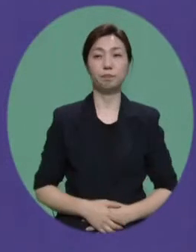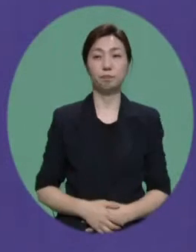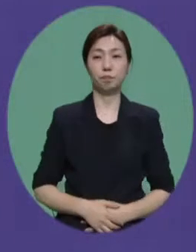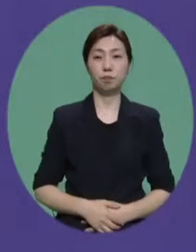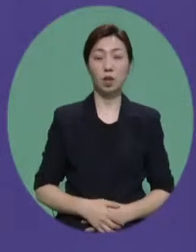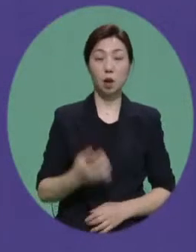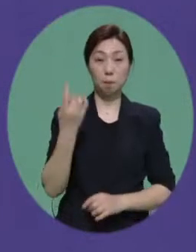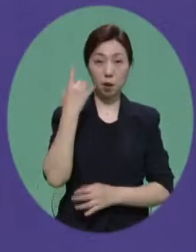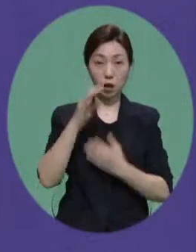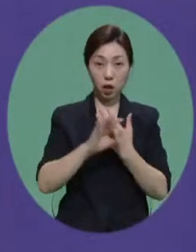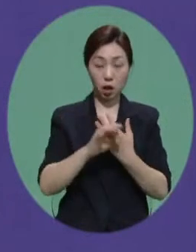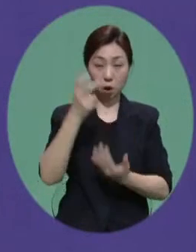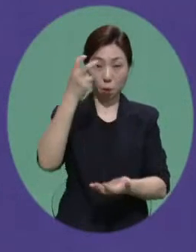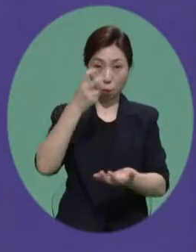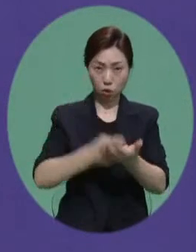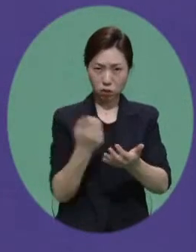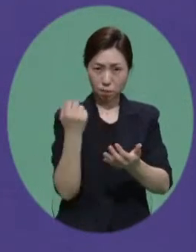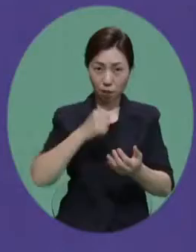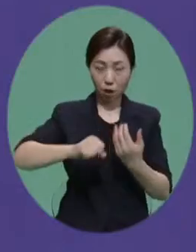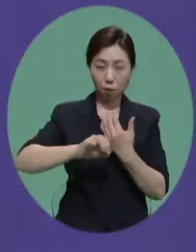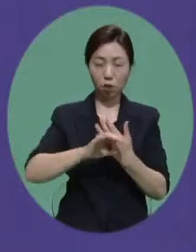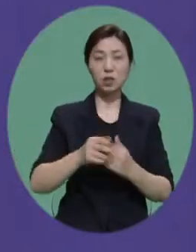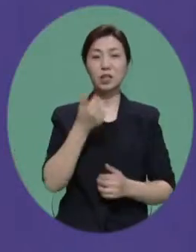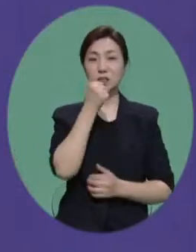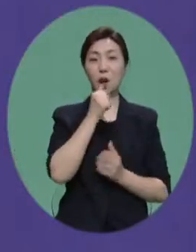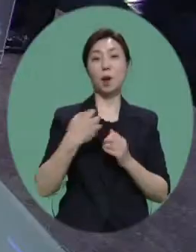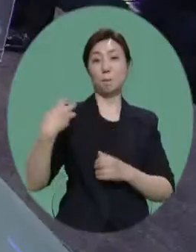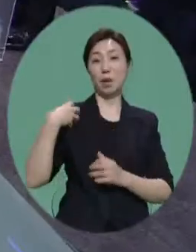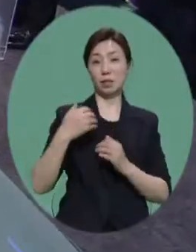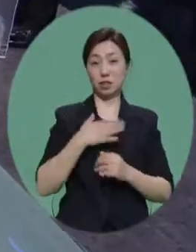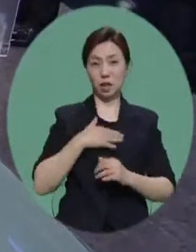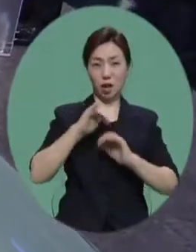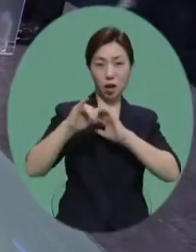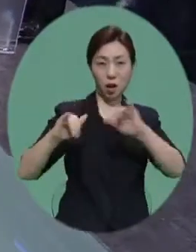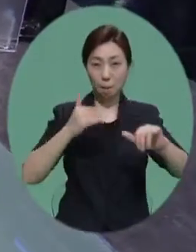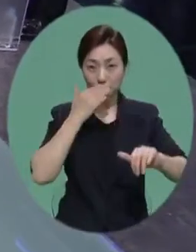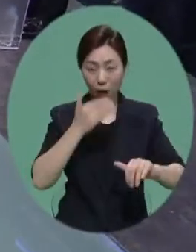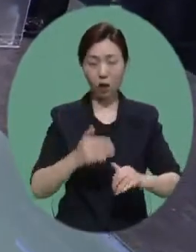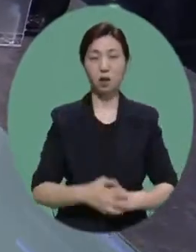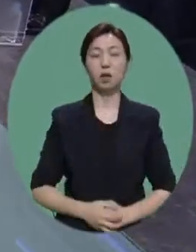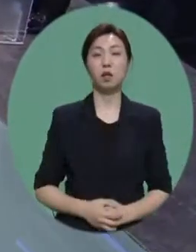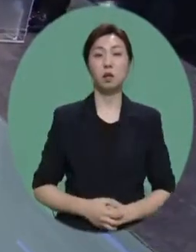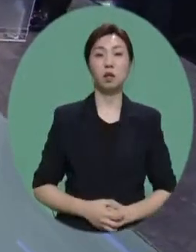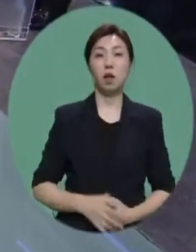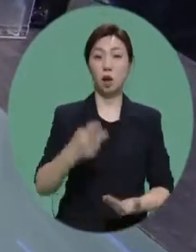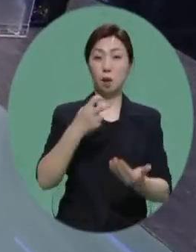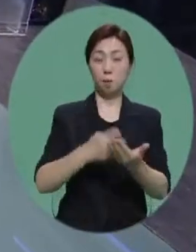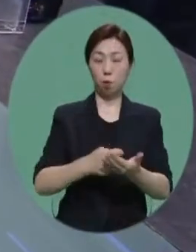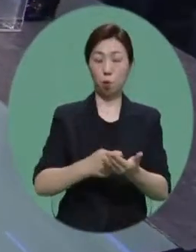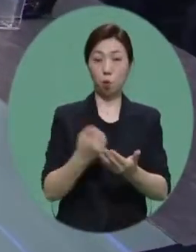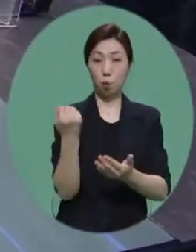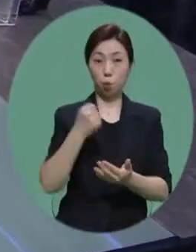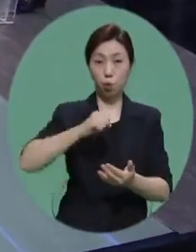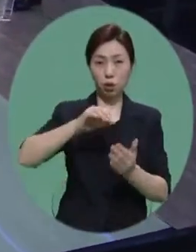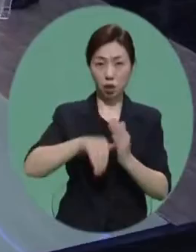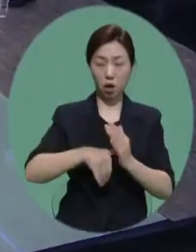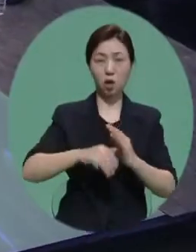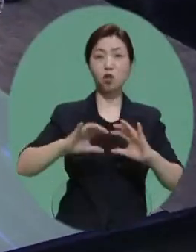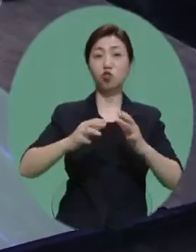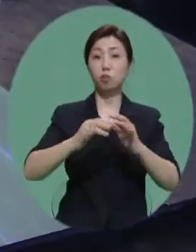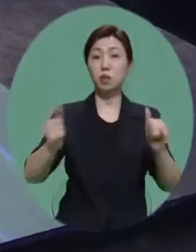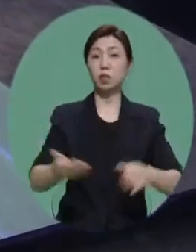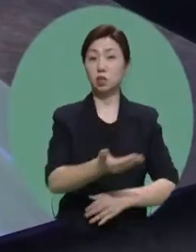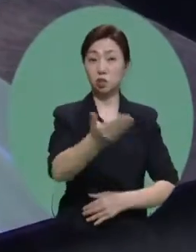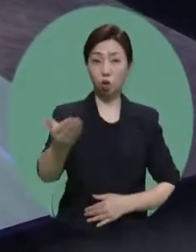제가 사회 제가 개입할 수도 있다는 점 말씀드리고 또 규칙을 만약에 후보자들 께서 어겼을 경우에는 국민 여러분들께서